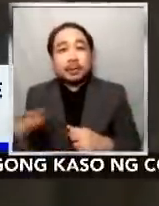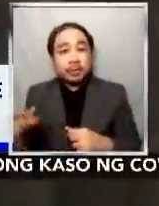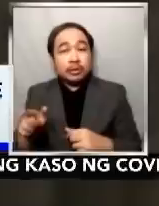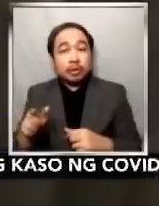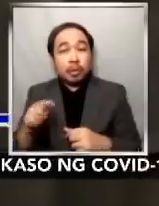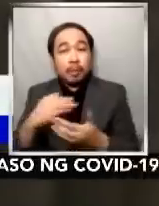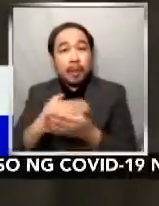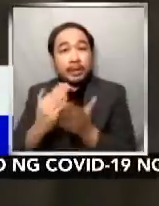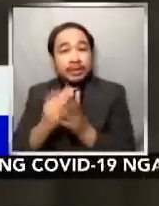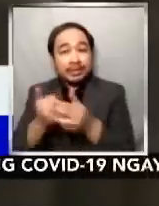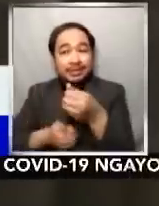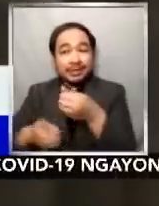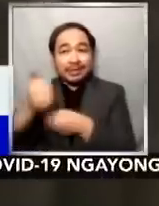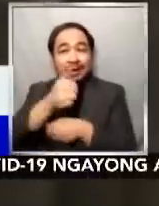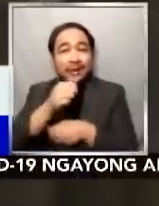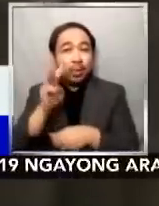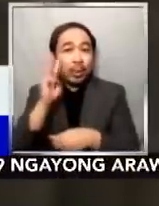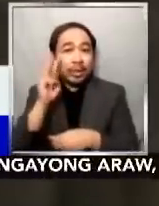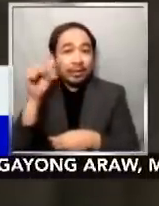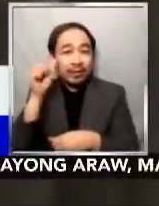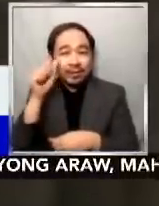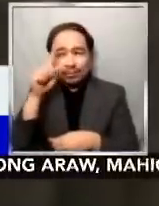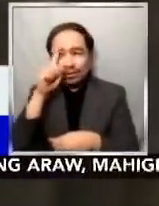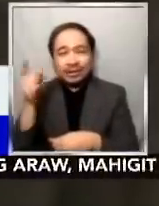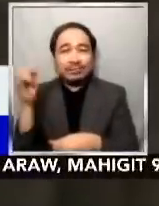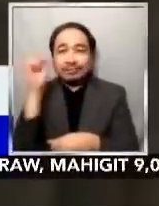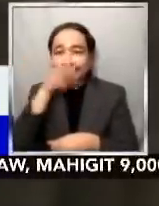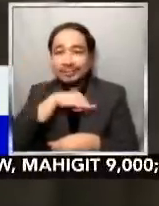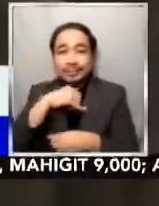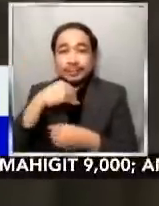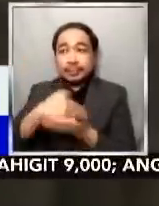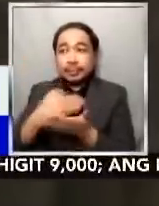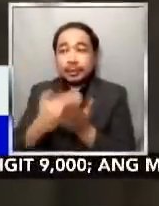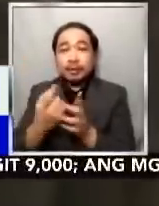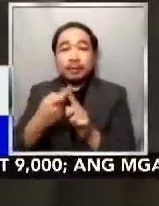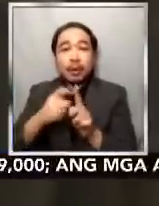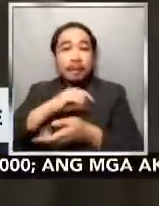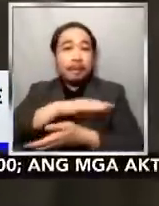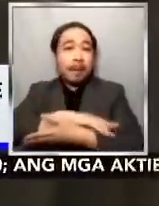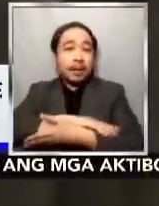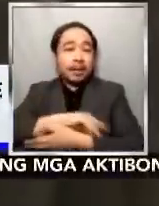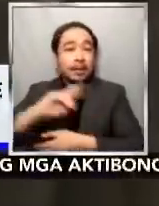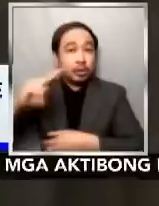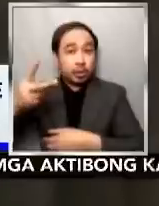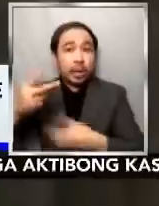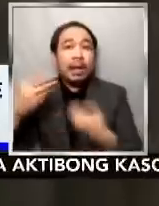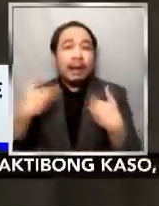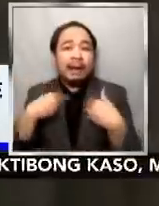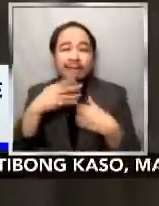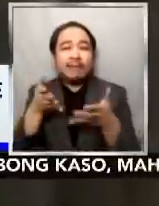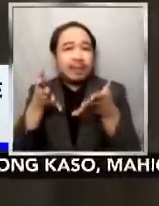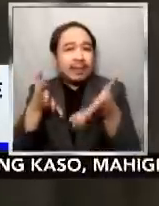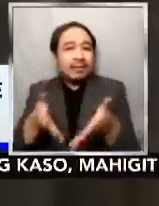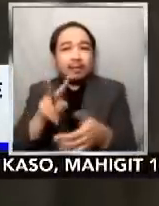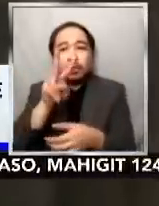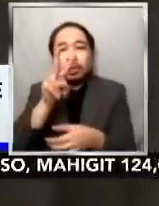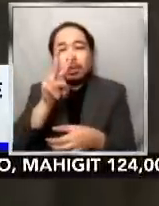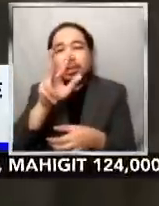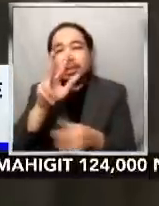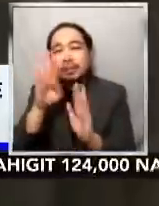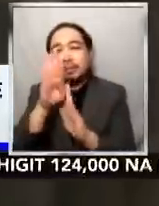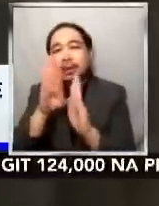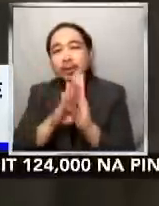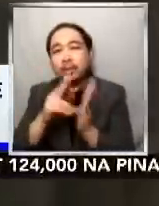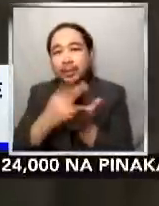dahil sa unutilized o hindi nagamit na pondo mula sa Bayanihan Tulo, may 23 billion pesos na pwedeng ilaan para sa